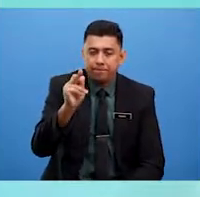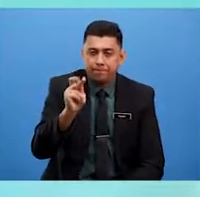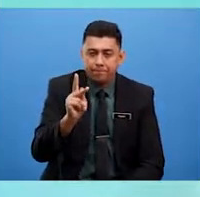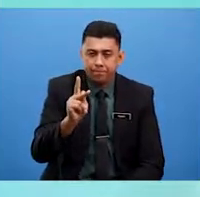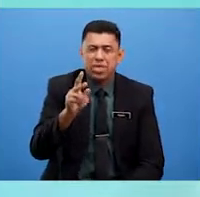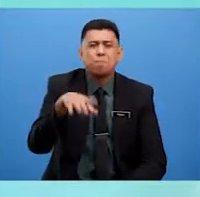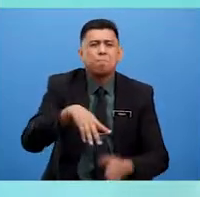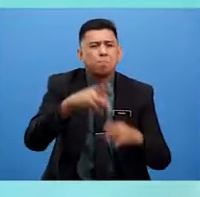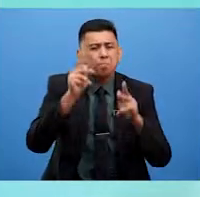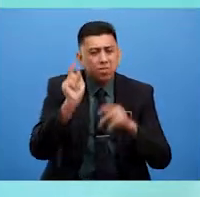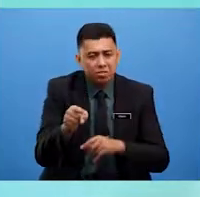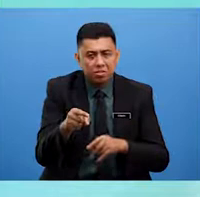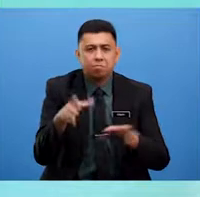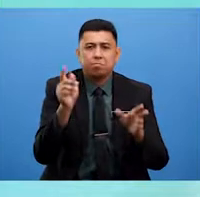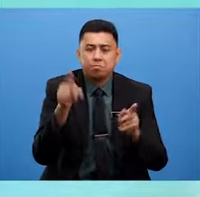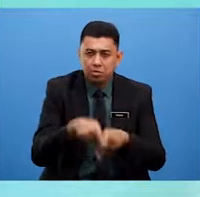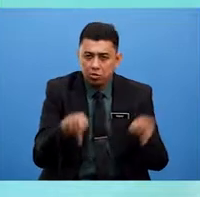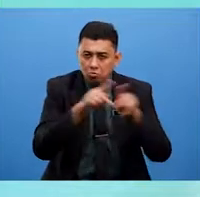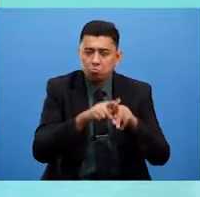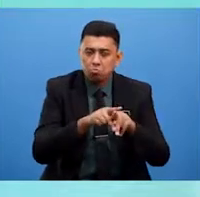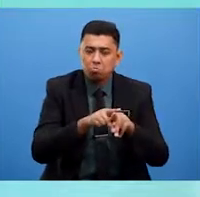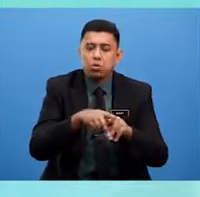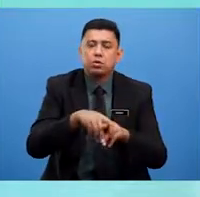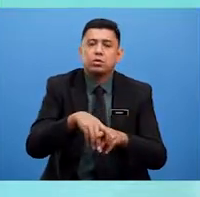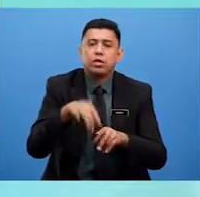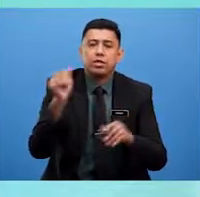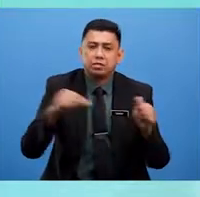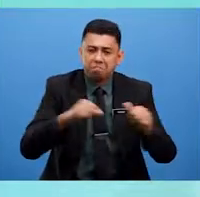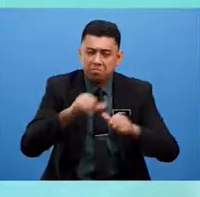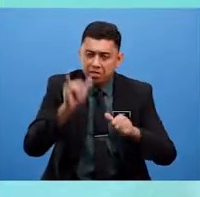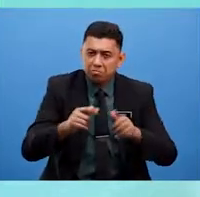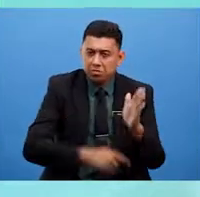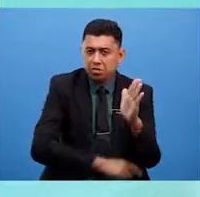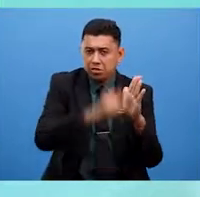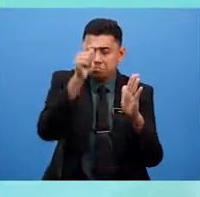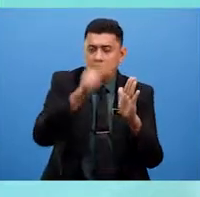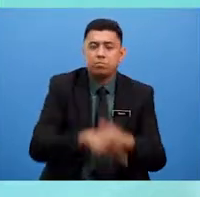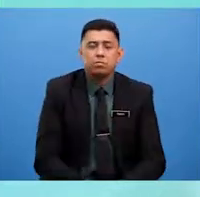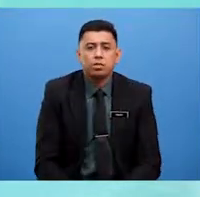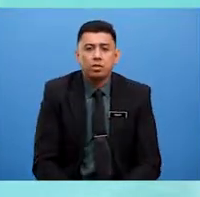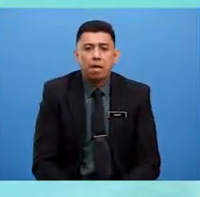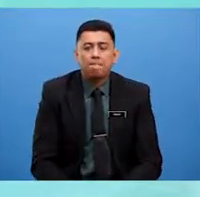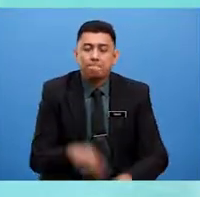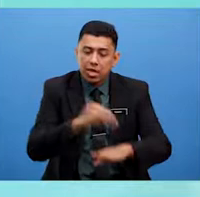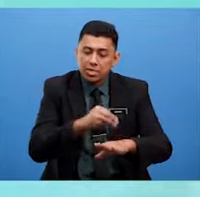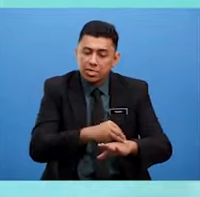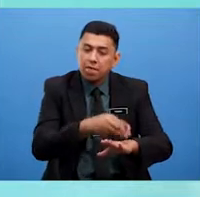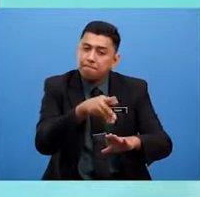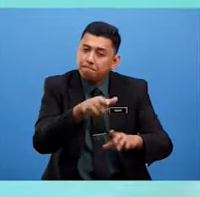tinggi, iaitu kesusahan yang lebih tinggi tetapi dalam jangka masa yang singkat,